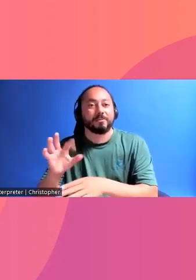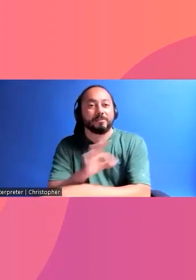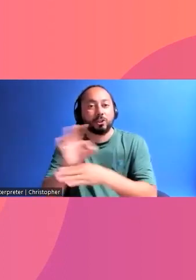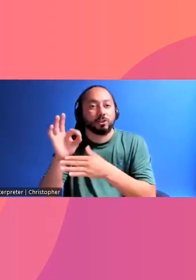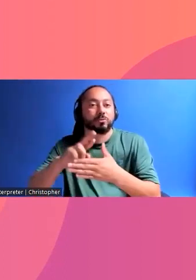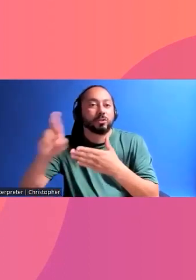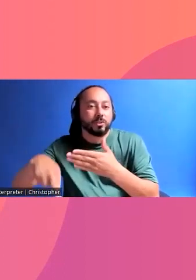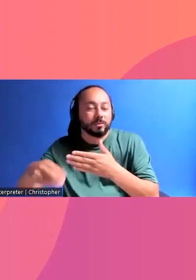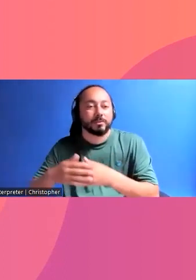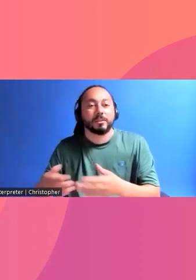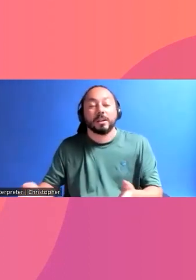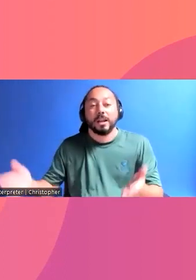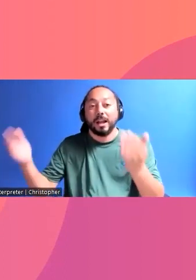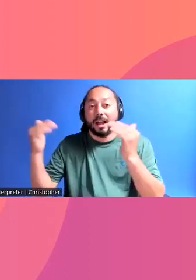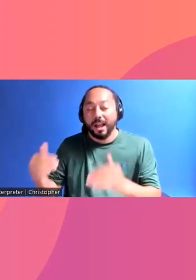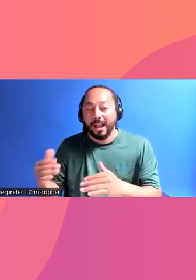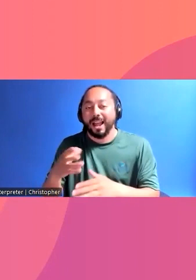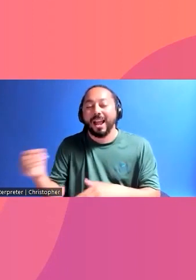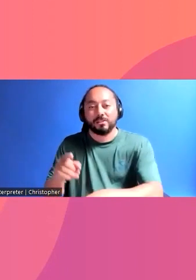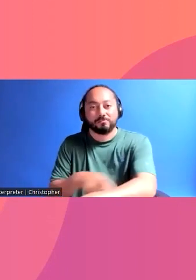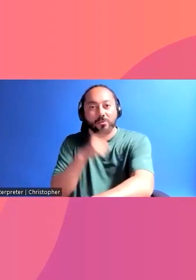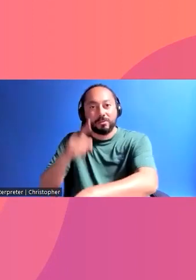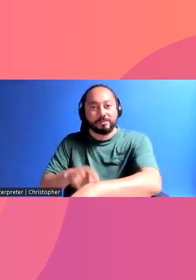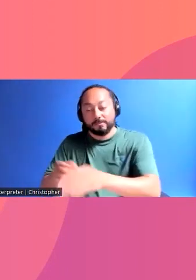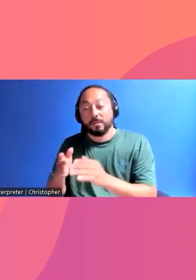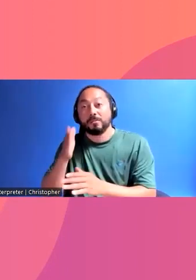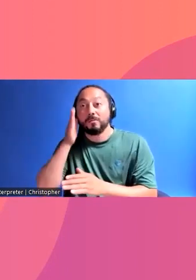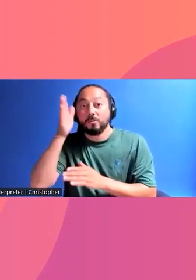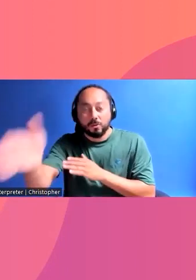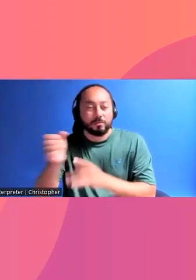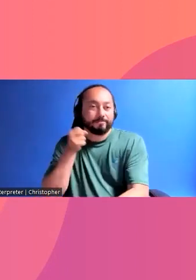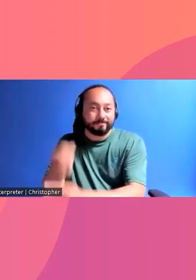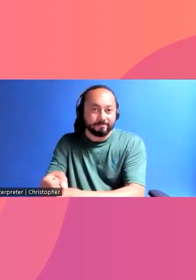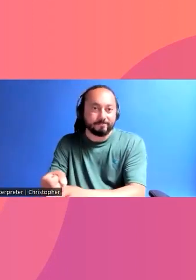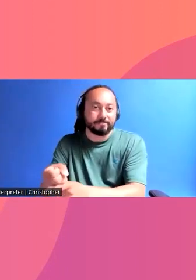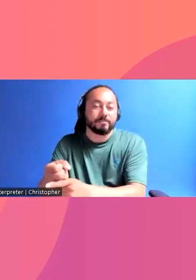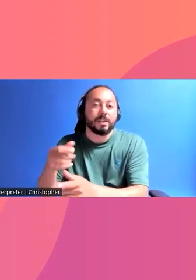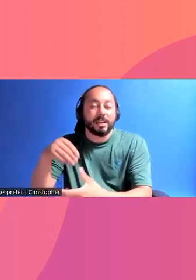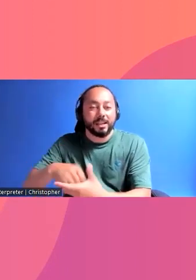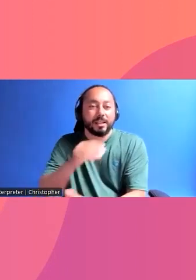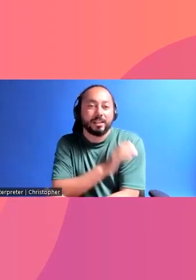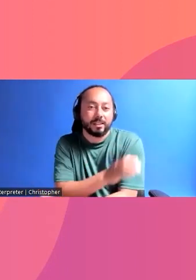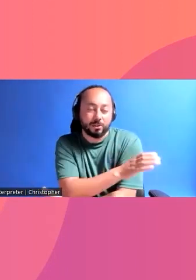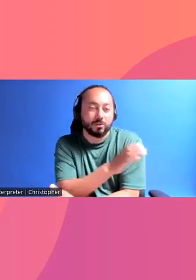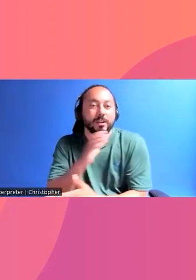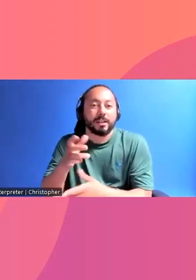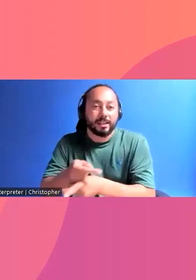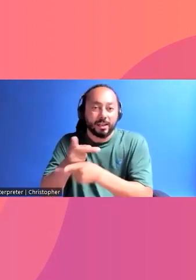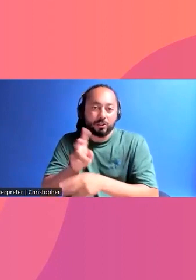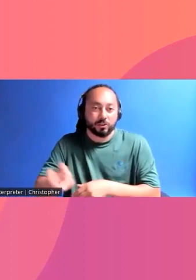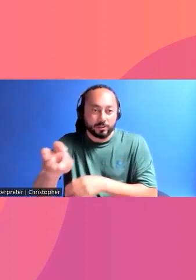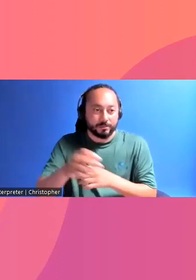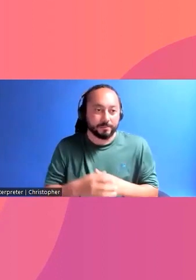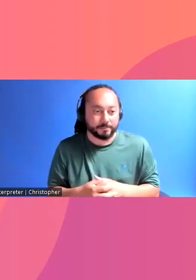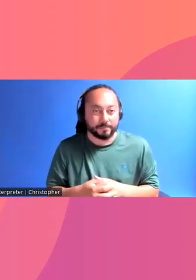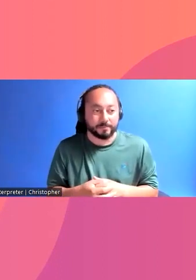comment ça façonne les résultats dans le cheminement clinique et les répercussions professionnelles à long terme du racisme envers les